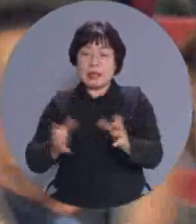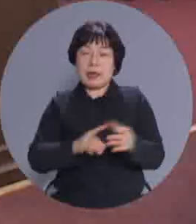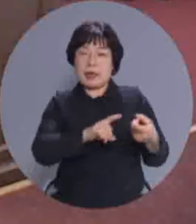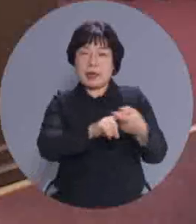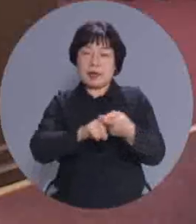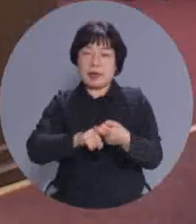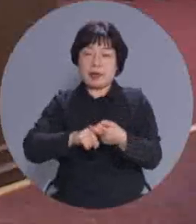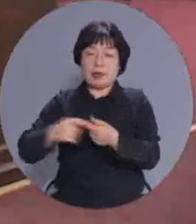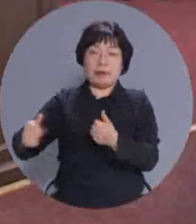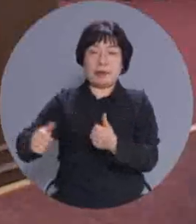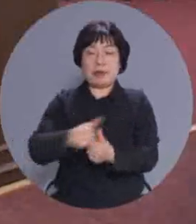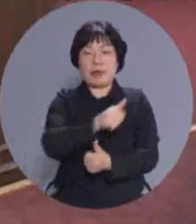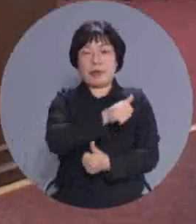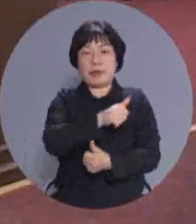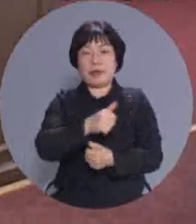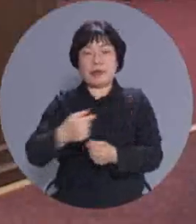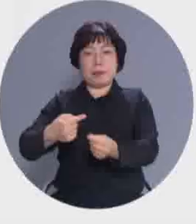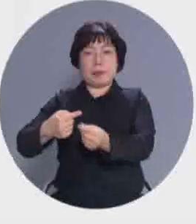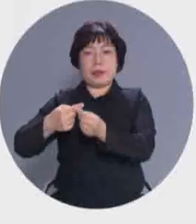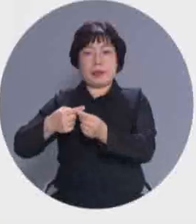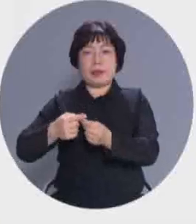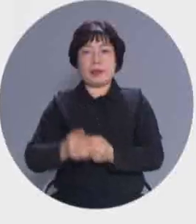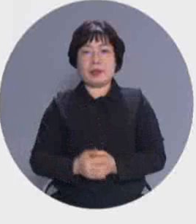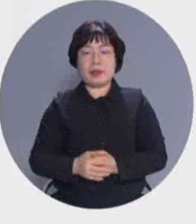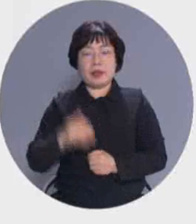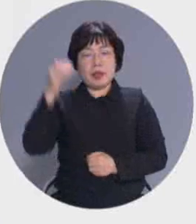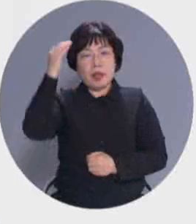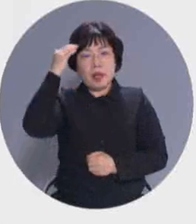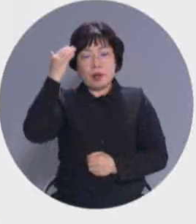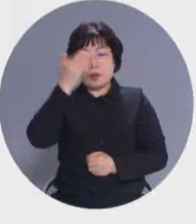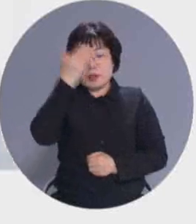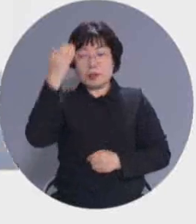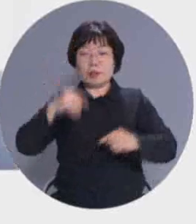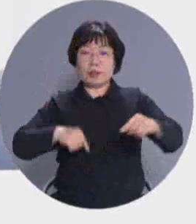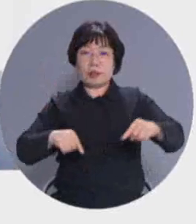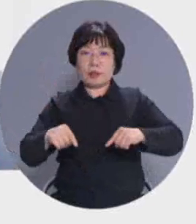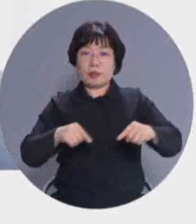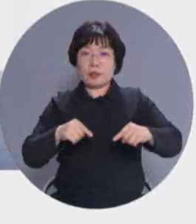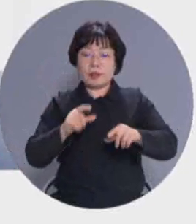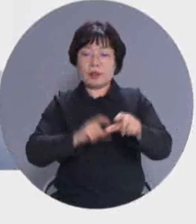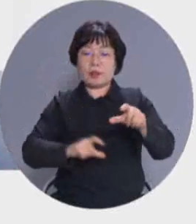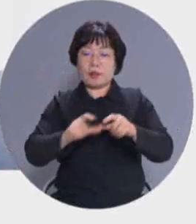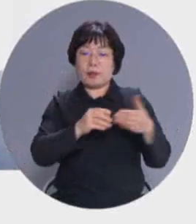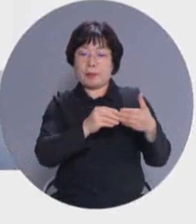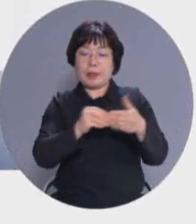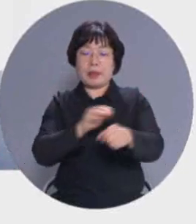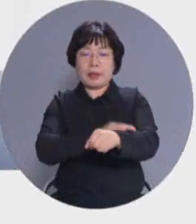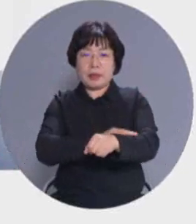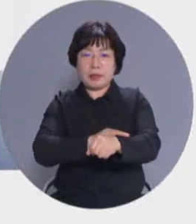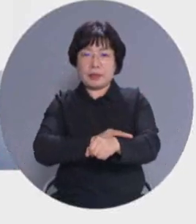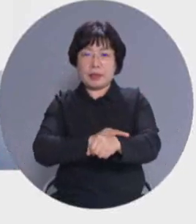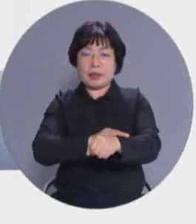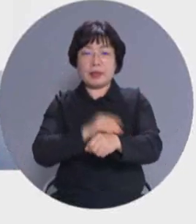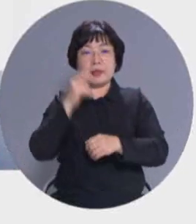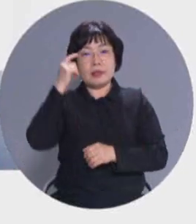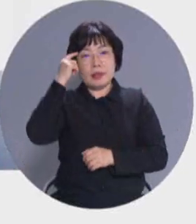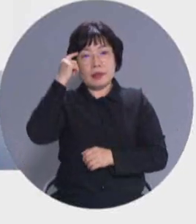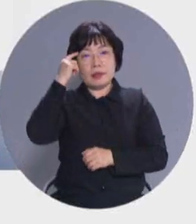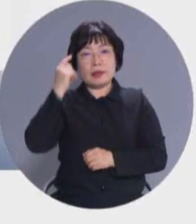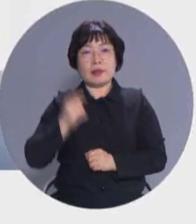더불어민주연합을 누르고 1등을 차지했습니다. 우리나라의 청년 정치를 더 잘 이끌어 갈 수 있다고 생각을